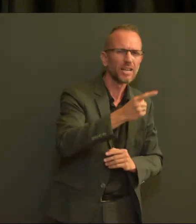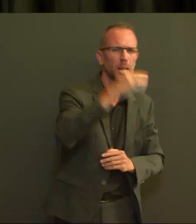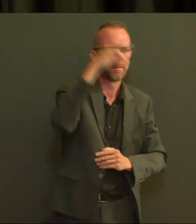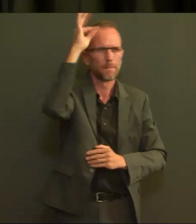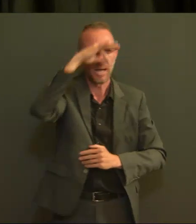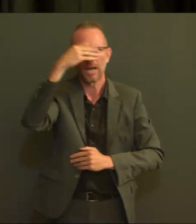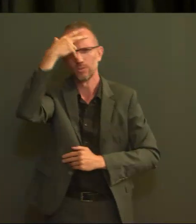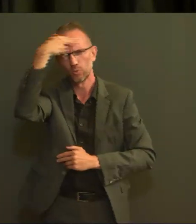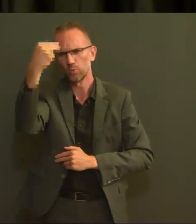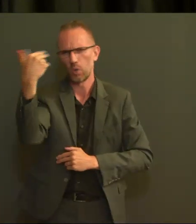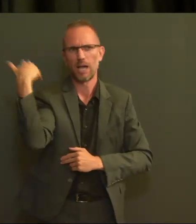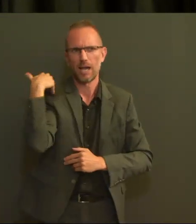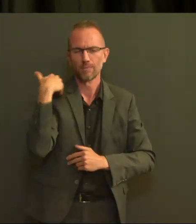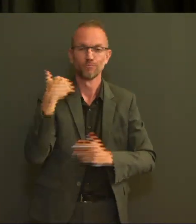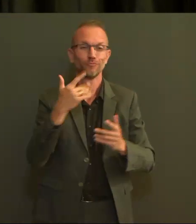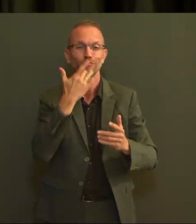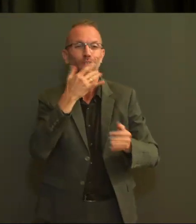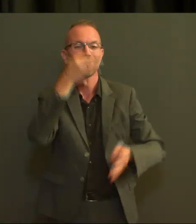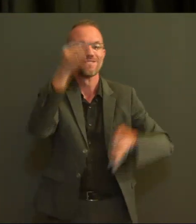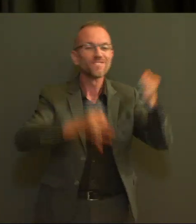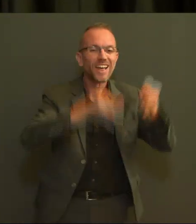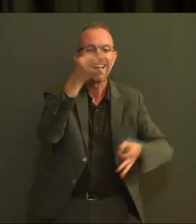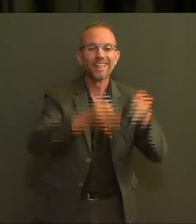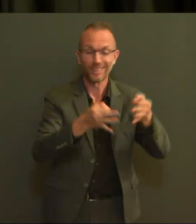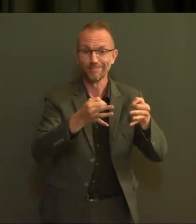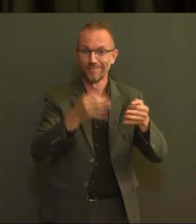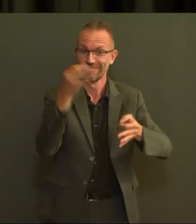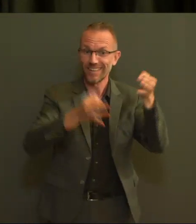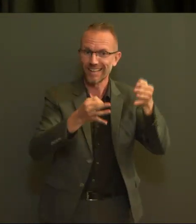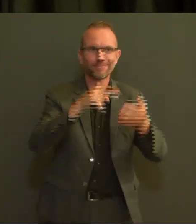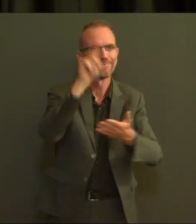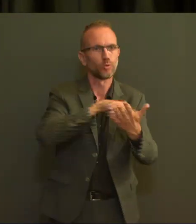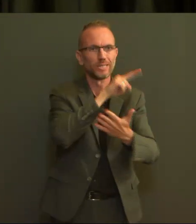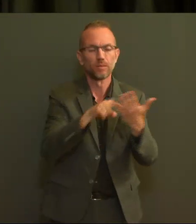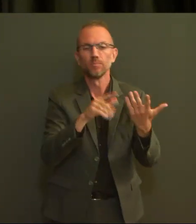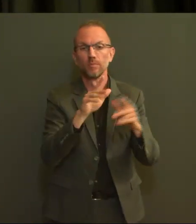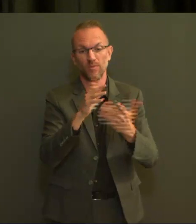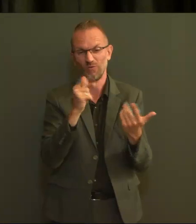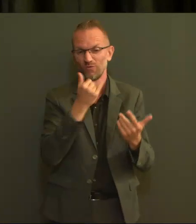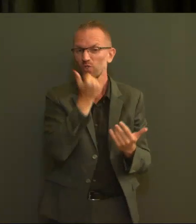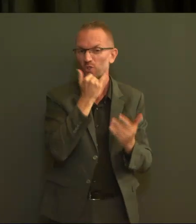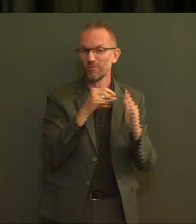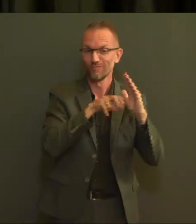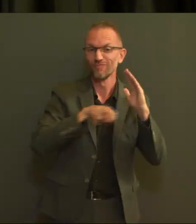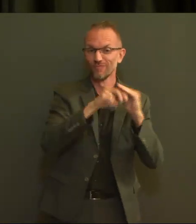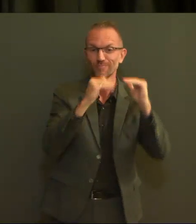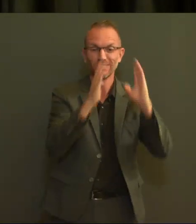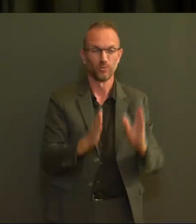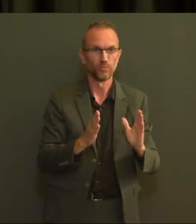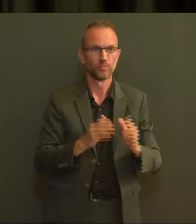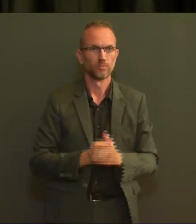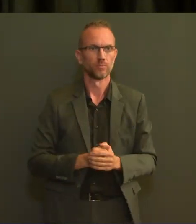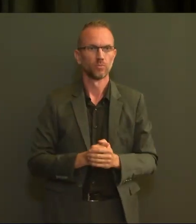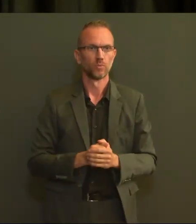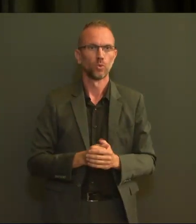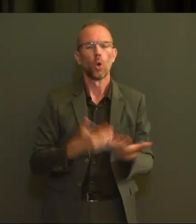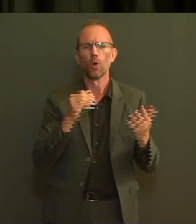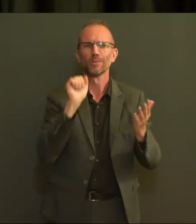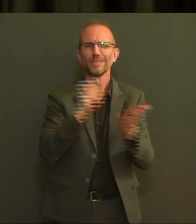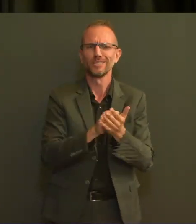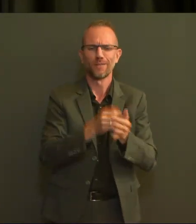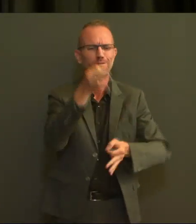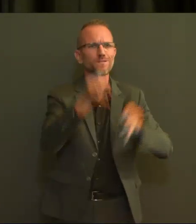situation. Beaucoup de ces fêtes ont été postposées au mois d'été, mais tout le monde peut bien se rendre compte que malheureusement la réalité